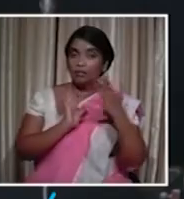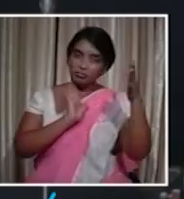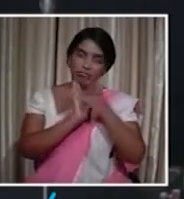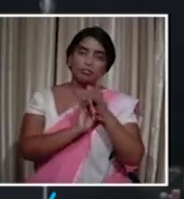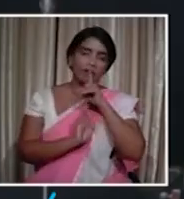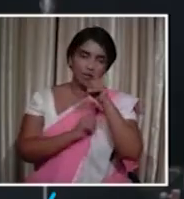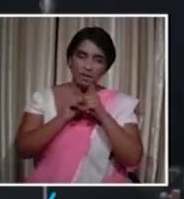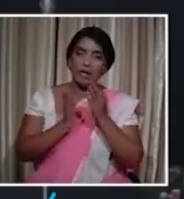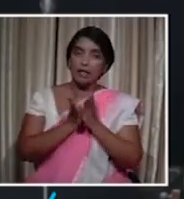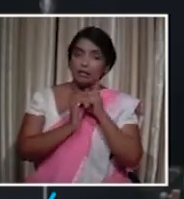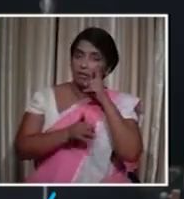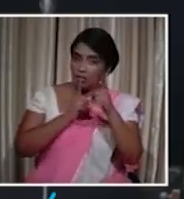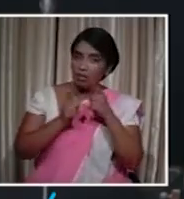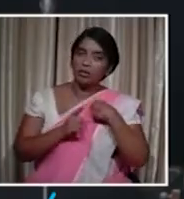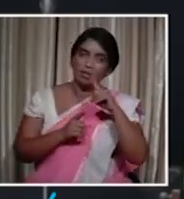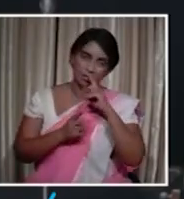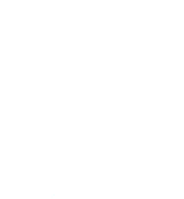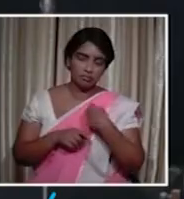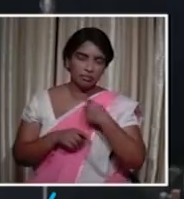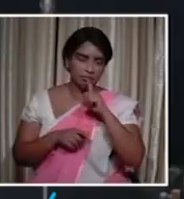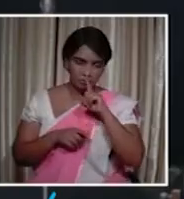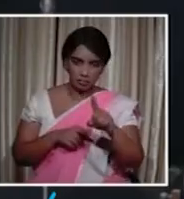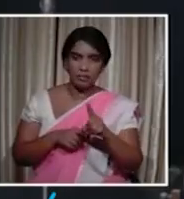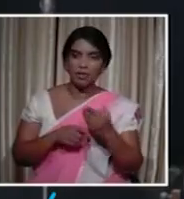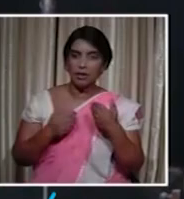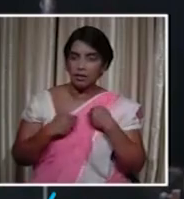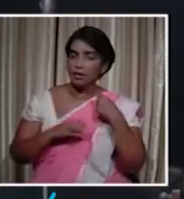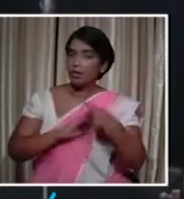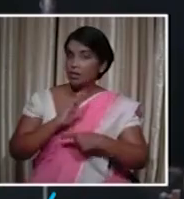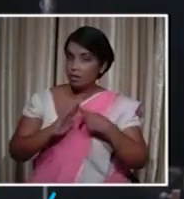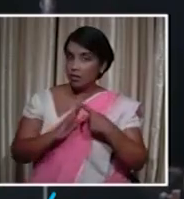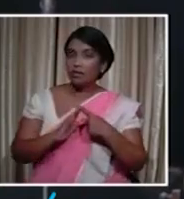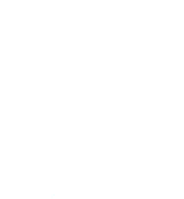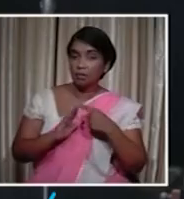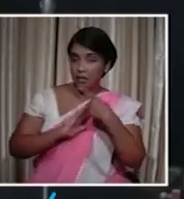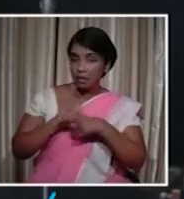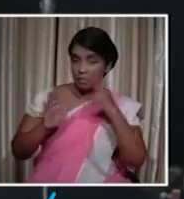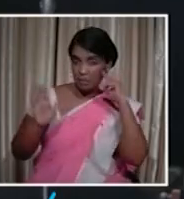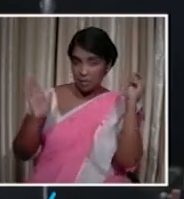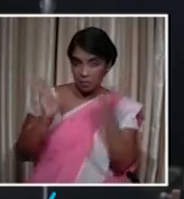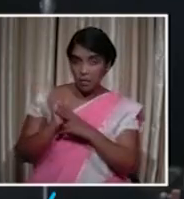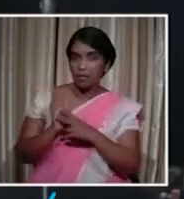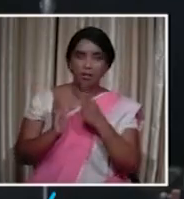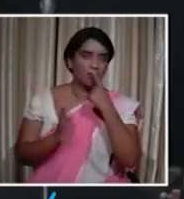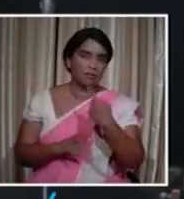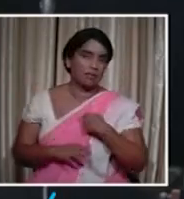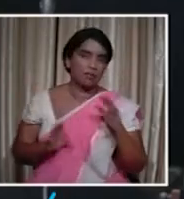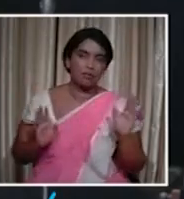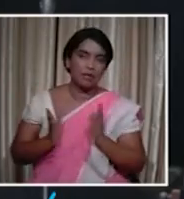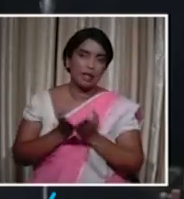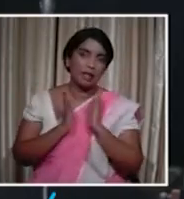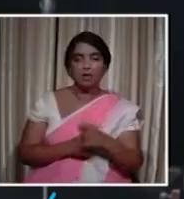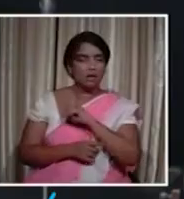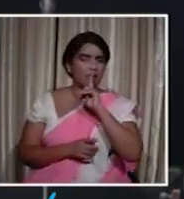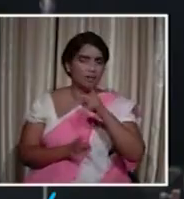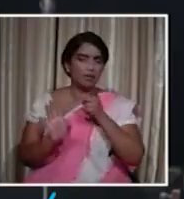කරනවා ඉන්දියාවක කතා කරලා කියන විගහට මේක දෙන්න අපි මේ රටේ ගිහින් බ්ලැක් අවුට් එකක් ඇති කරොත් මට කියන්න එපා ඊට පස්සේ ගින් ඉන්දියාවේ මේවා ලබා